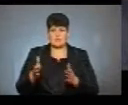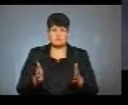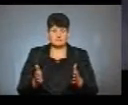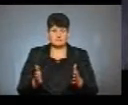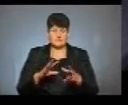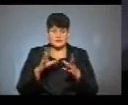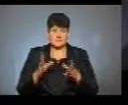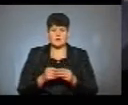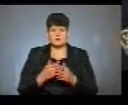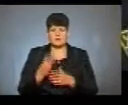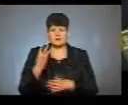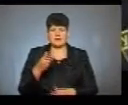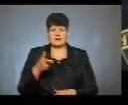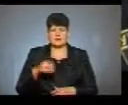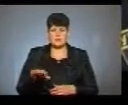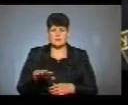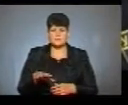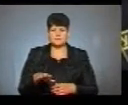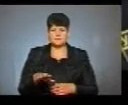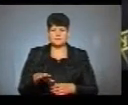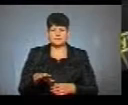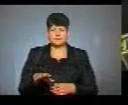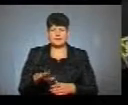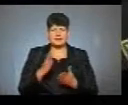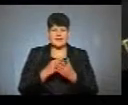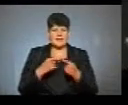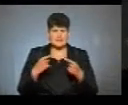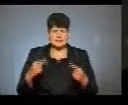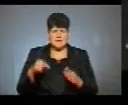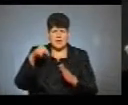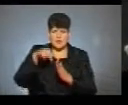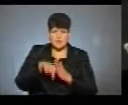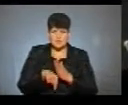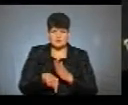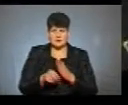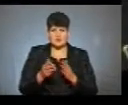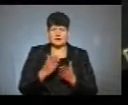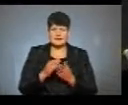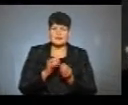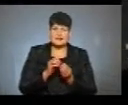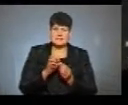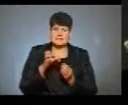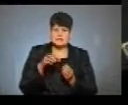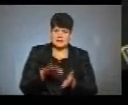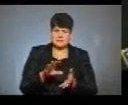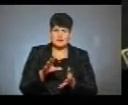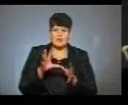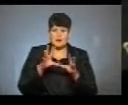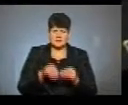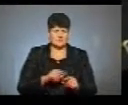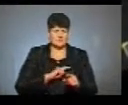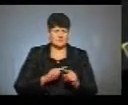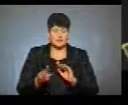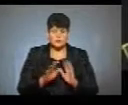воно займає десь 3 гектари. Є різна глибина залягання, є залягання до 10 сантиметрів, воно гаситься дуже швидко.